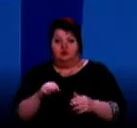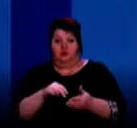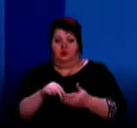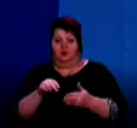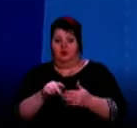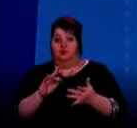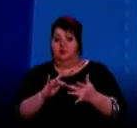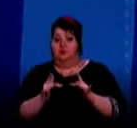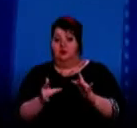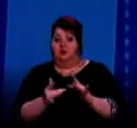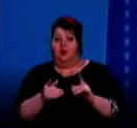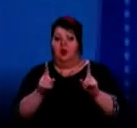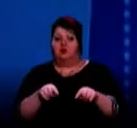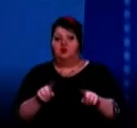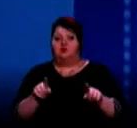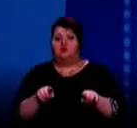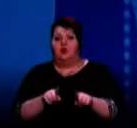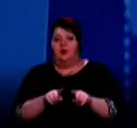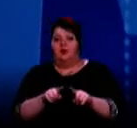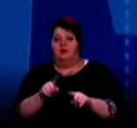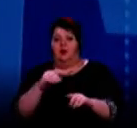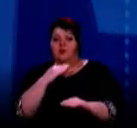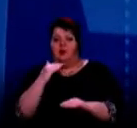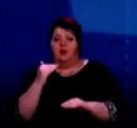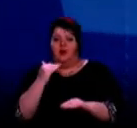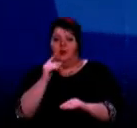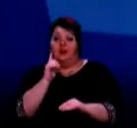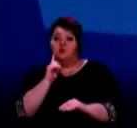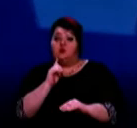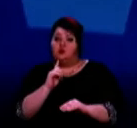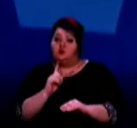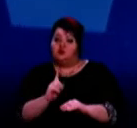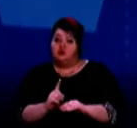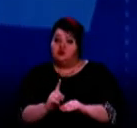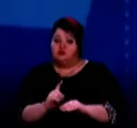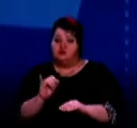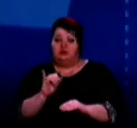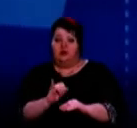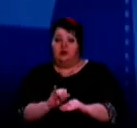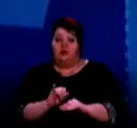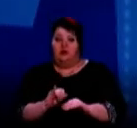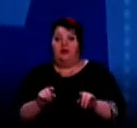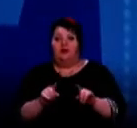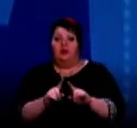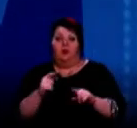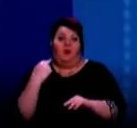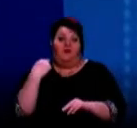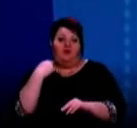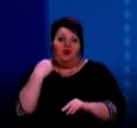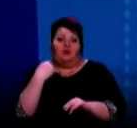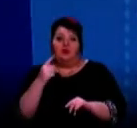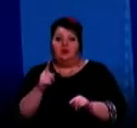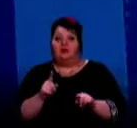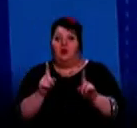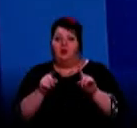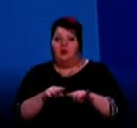товари онлайн, тому що так їм набагато зручніше, да? І так само у Британії, там навіть